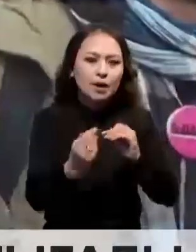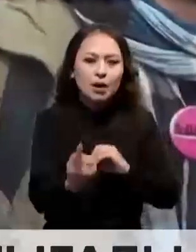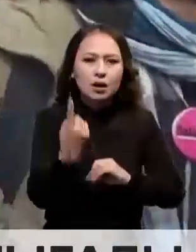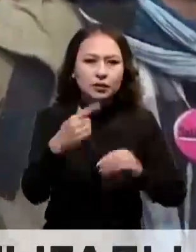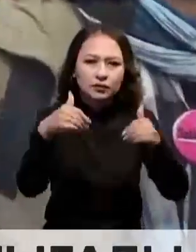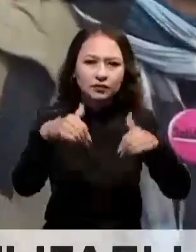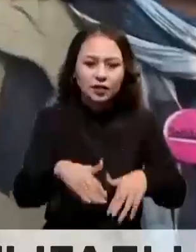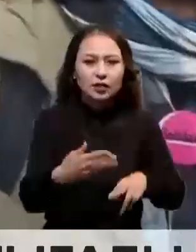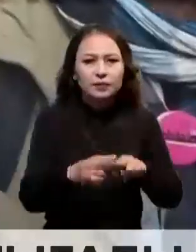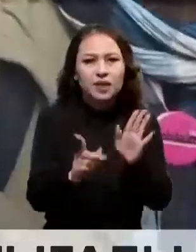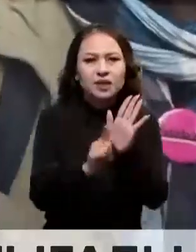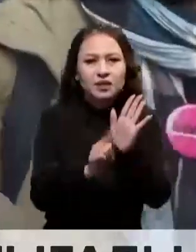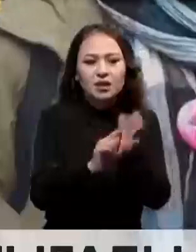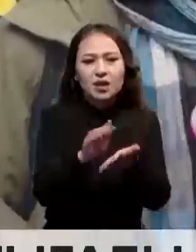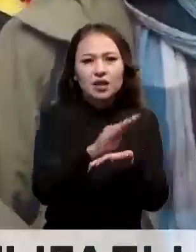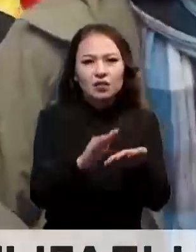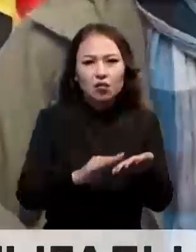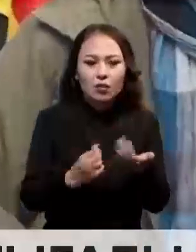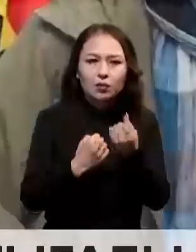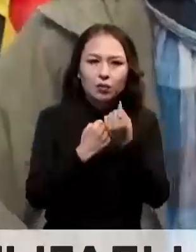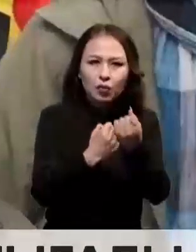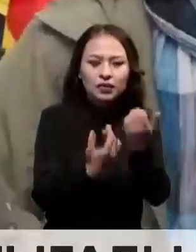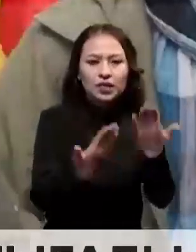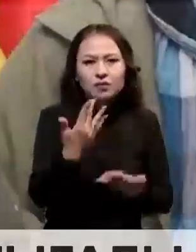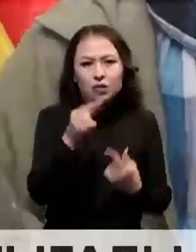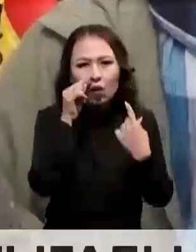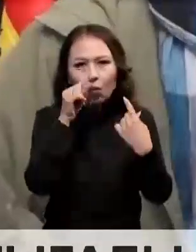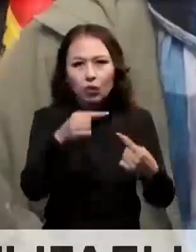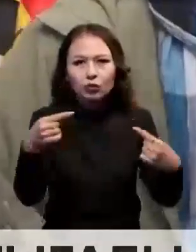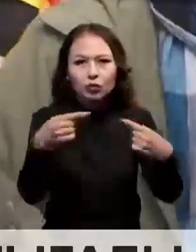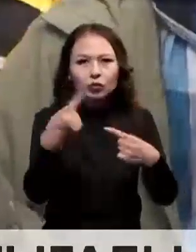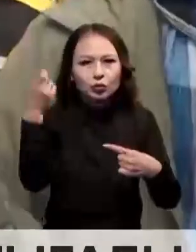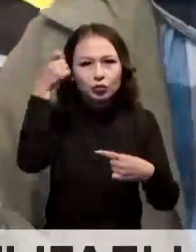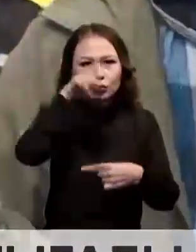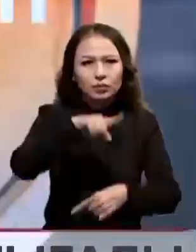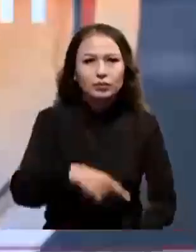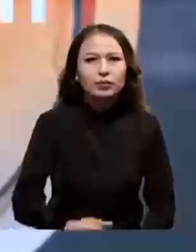шешім осы. Зейнетақы реформасын қолдау я қарсы екенін нақ білу маңызды.